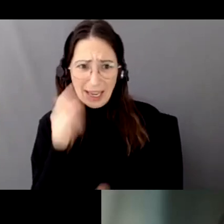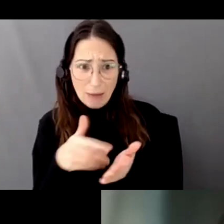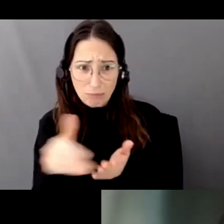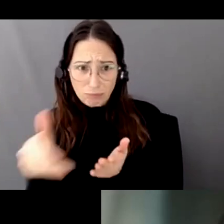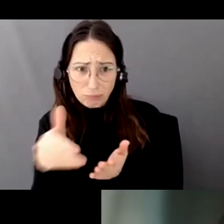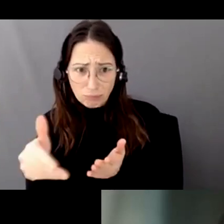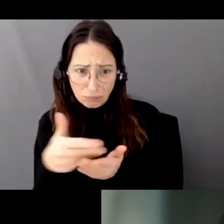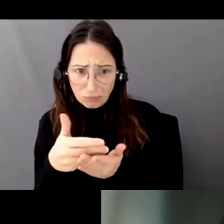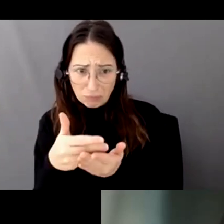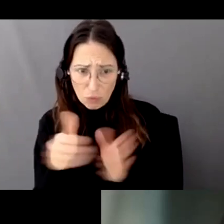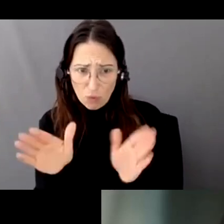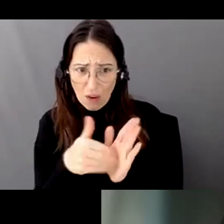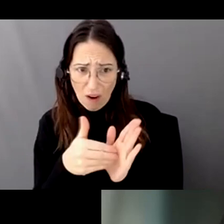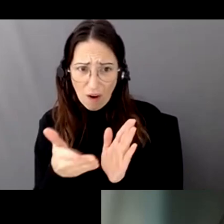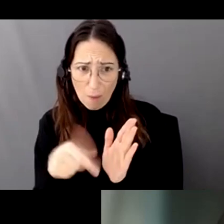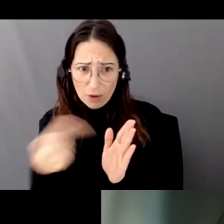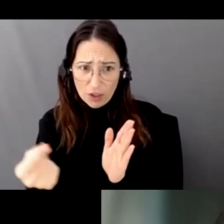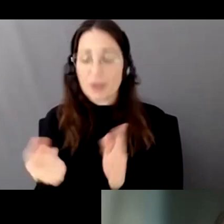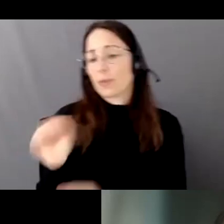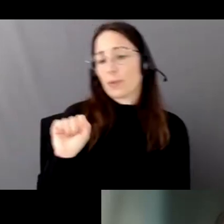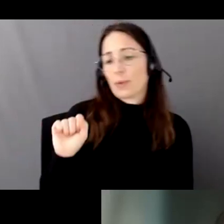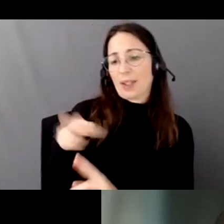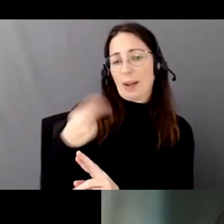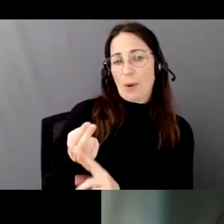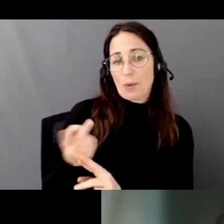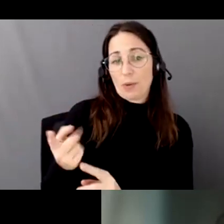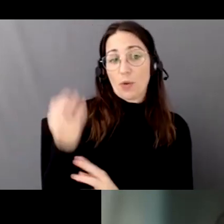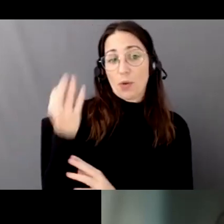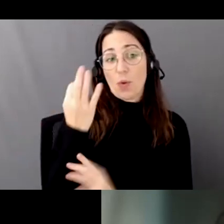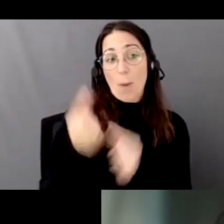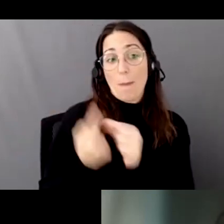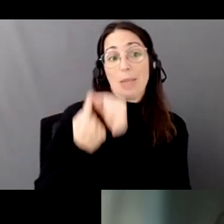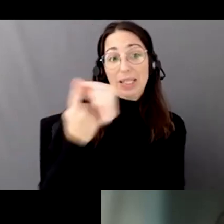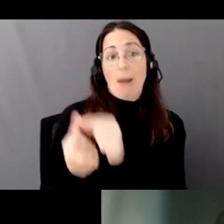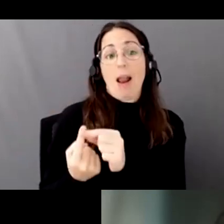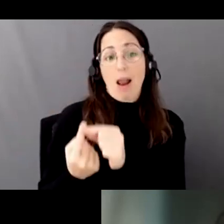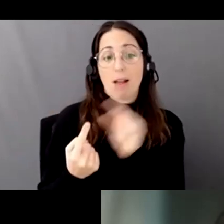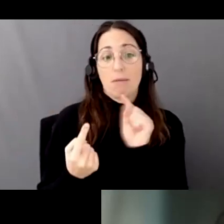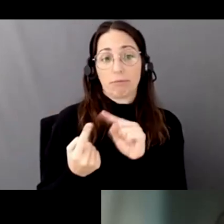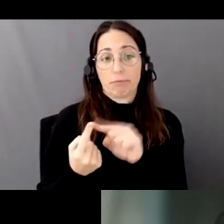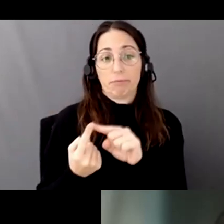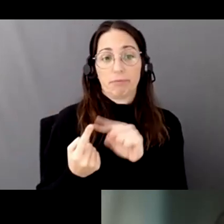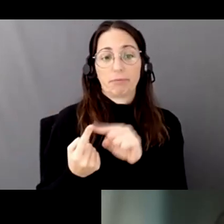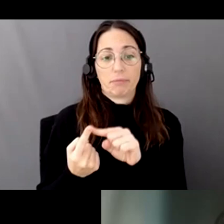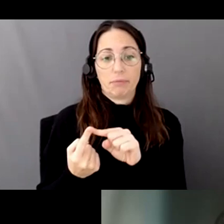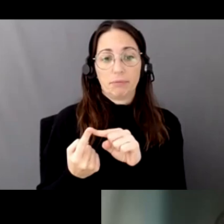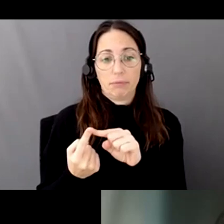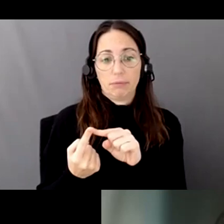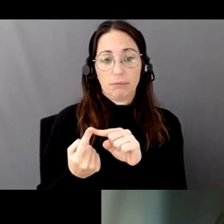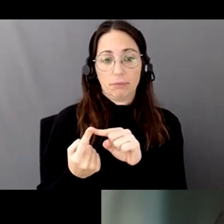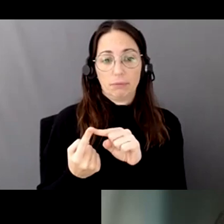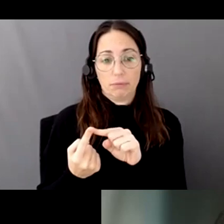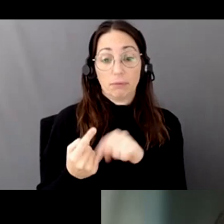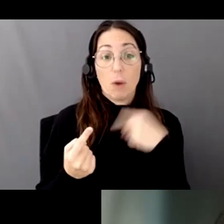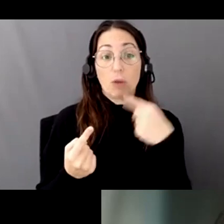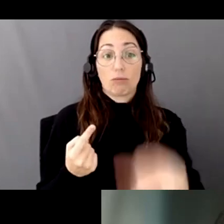prochainement? Oui, pour le cours principal, euh, il est la, la- la